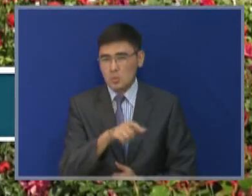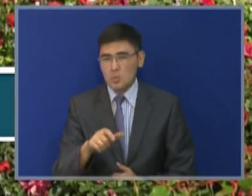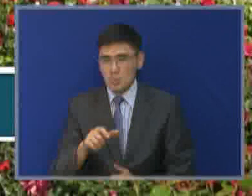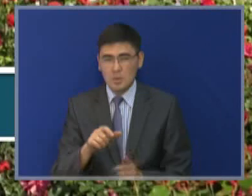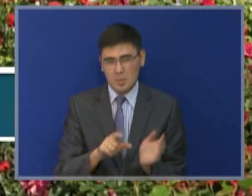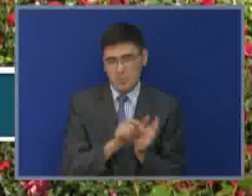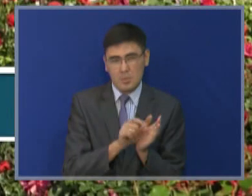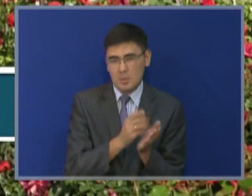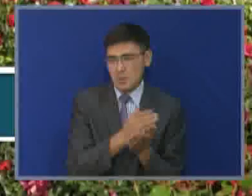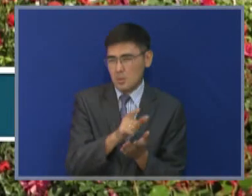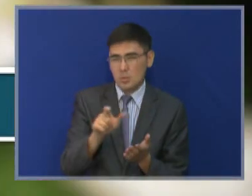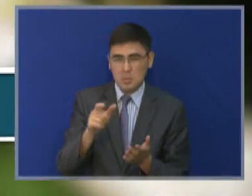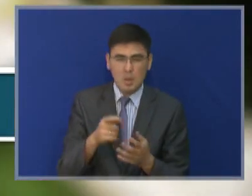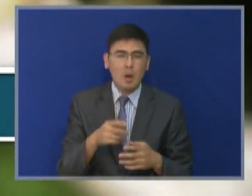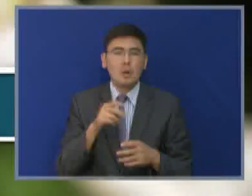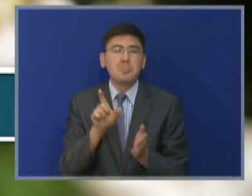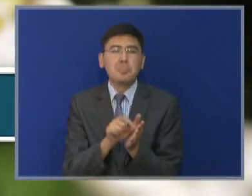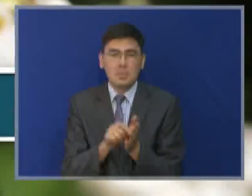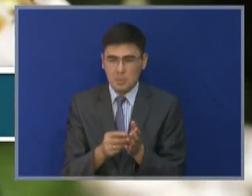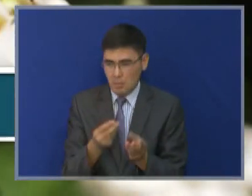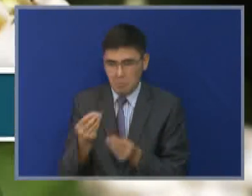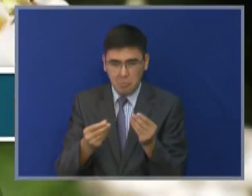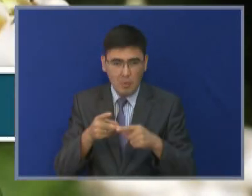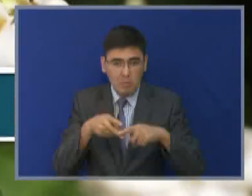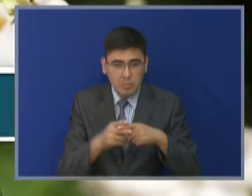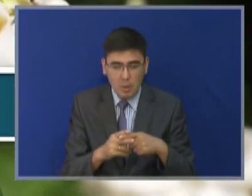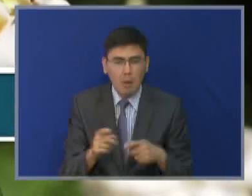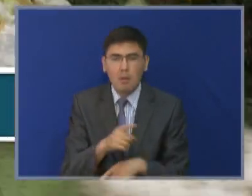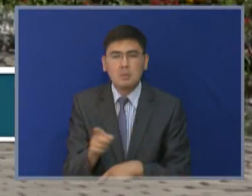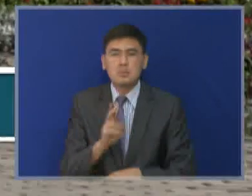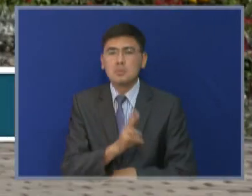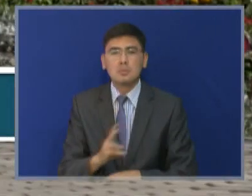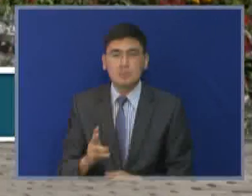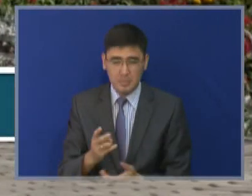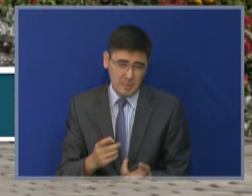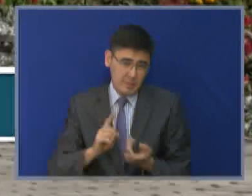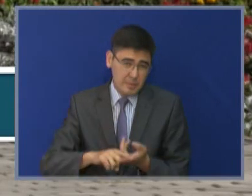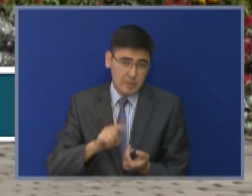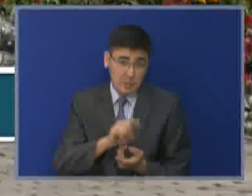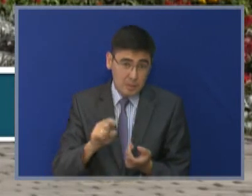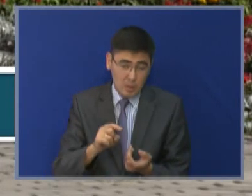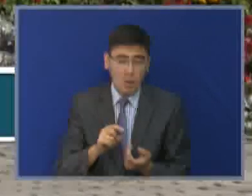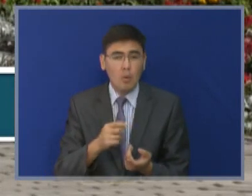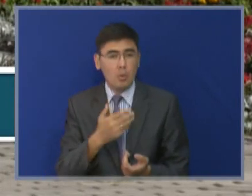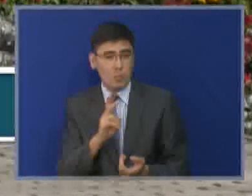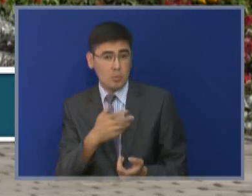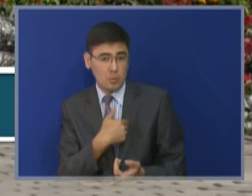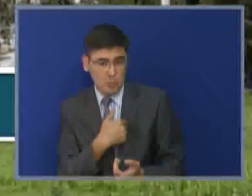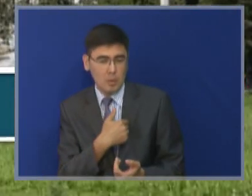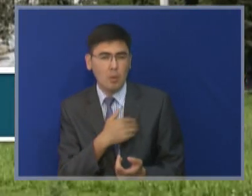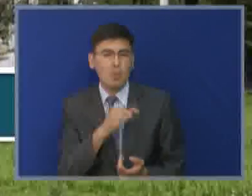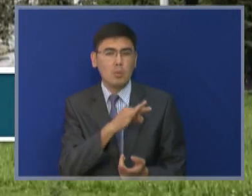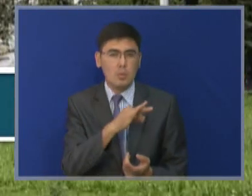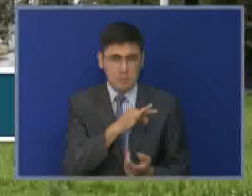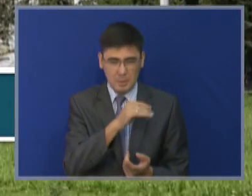жарналары түспеген қызмет көрсету саласында шарт бойынша жұмыс істейтін адамдар, зейнетақы төлемдерін алушылар, қылмыстық атқару